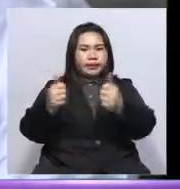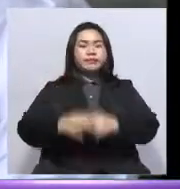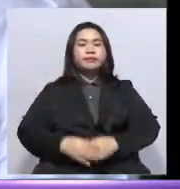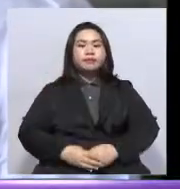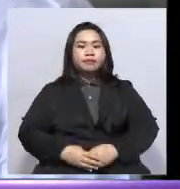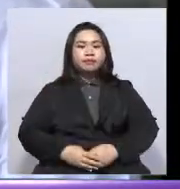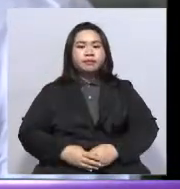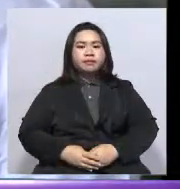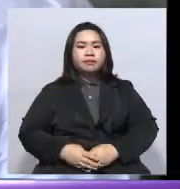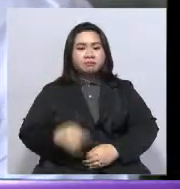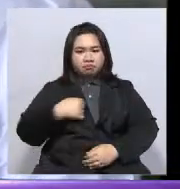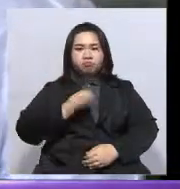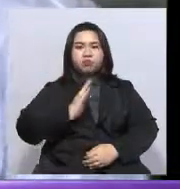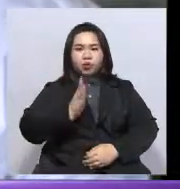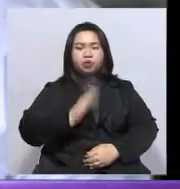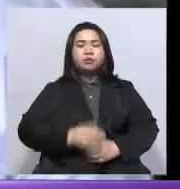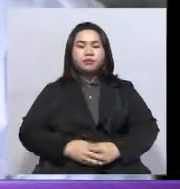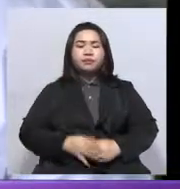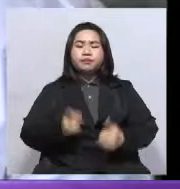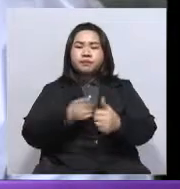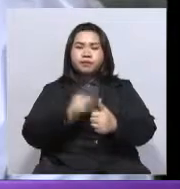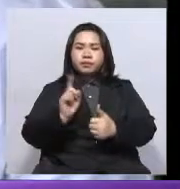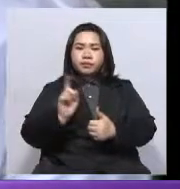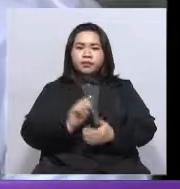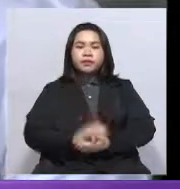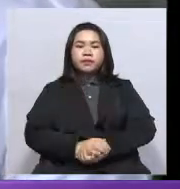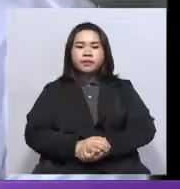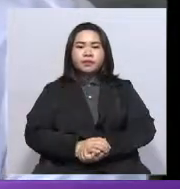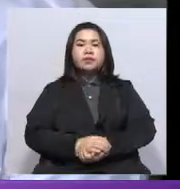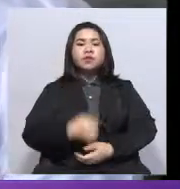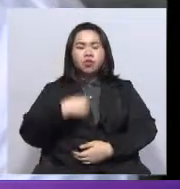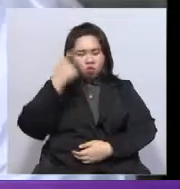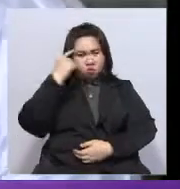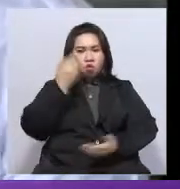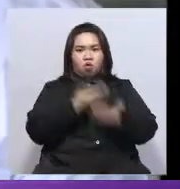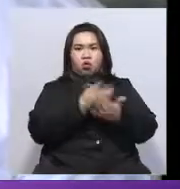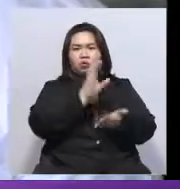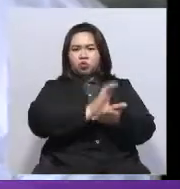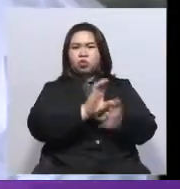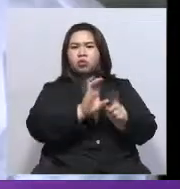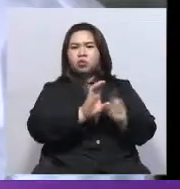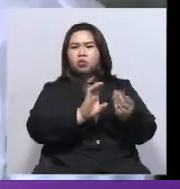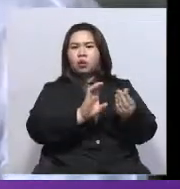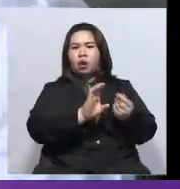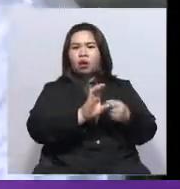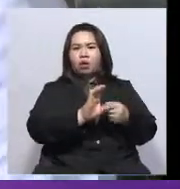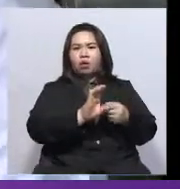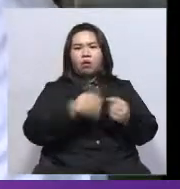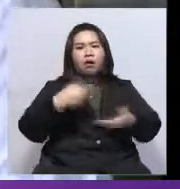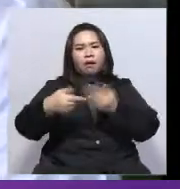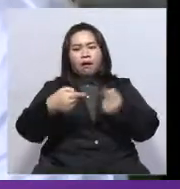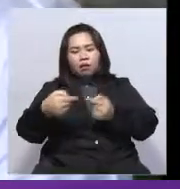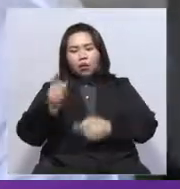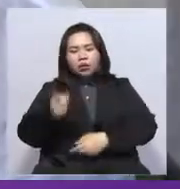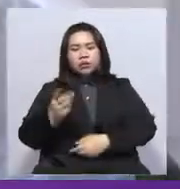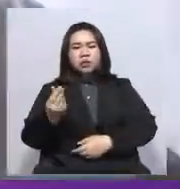เราซื้อสัตว์นะครับซื้อสัตว์หนึ่งคือเรารู้ว่าต้นทุนเท่าไหร่นะครับเราควรขายเท่